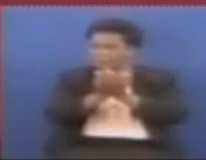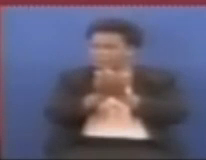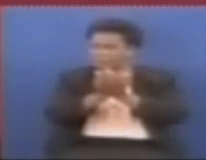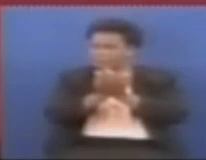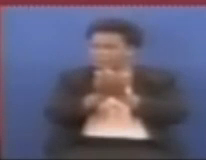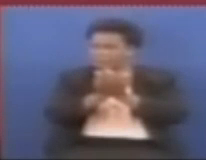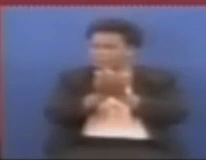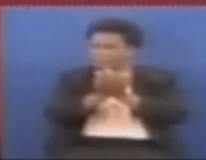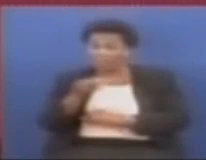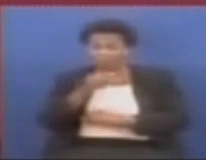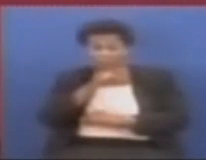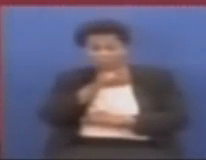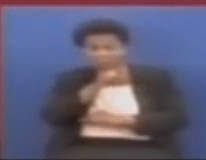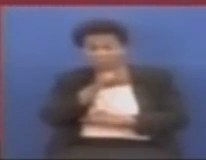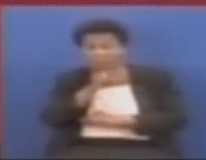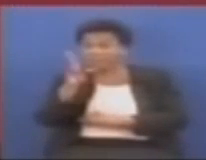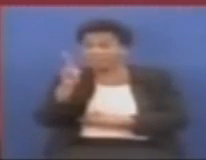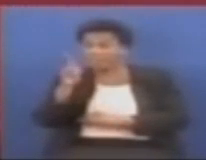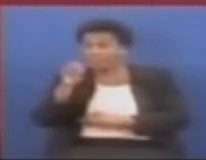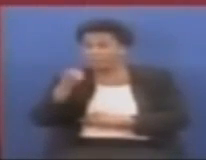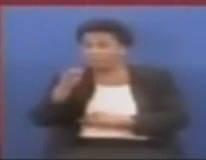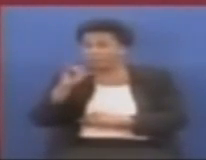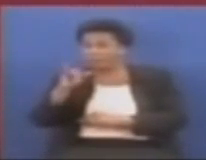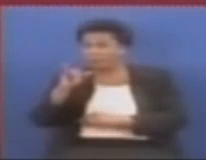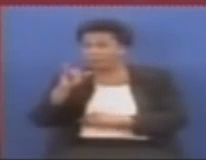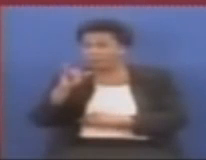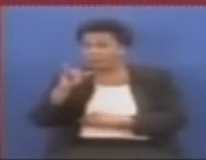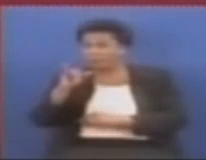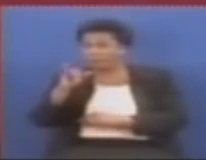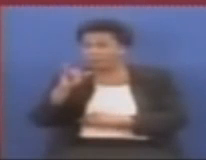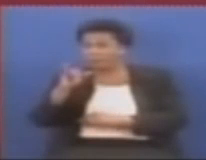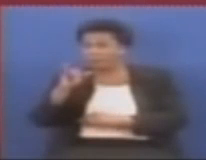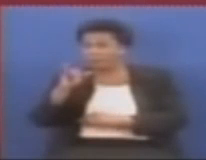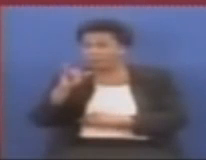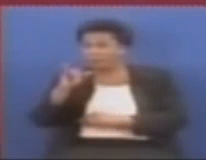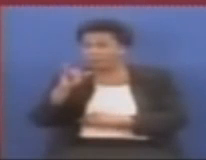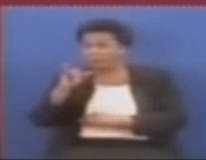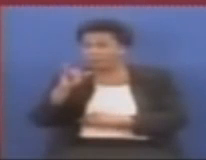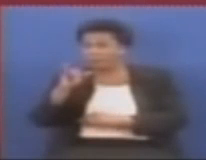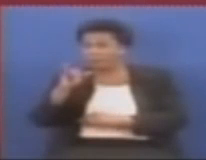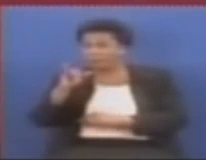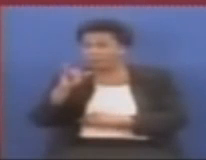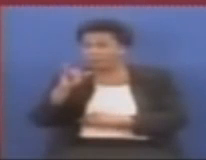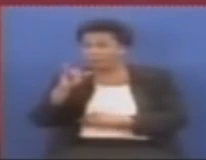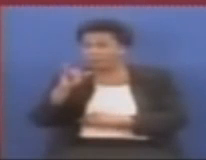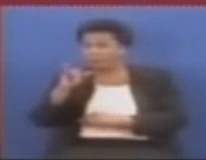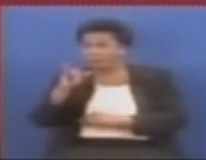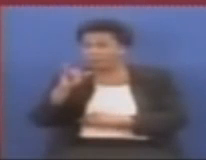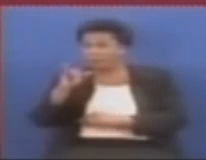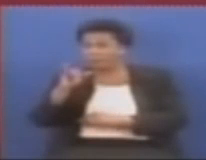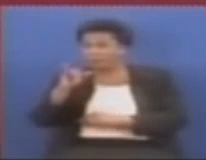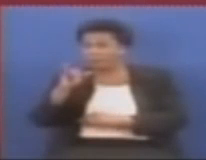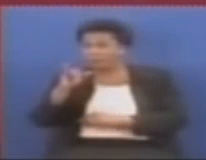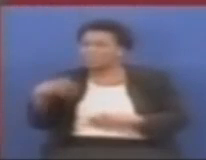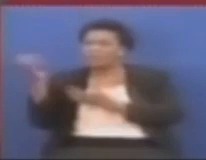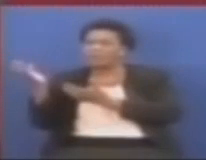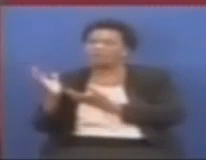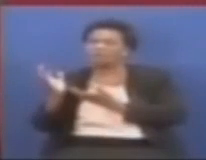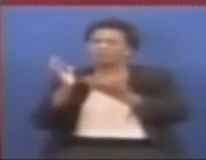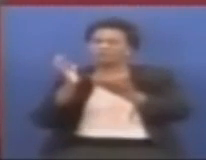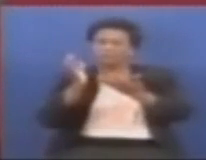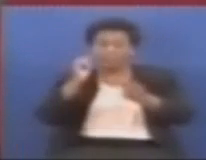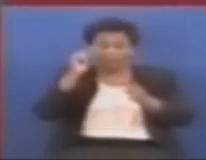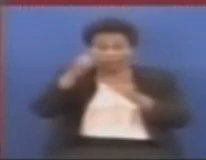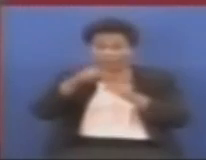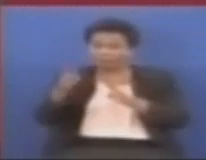wanakwenda katika eneo hili kuvitambua na kuvirekodi vivutio vyote vya utalii na kuvitangaza. Kwa hiyo nimhakikishie